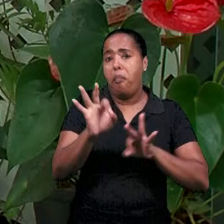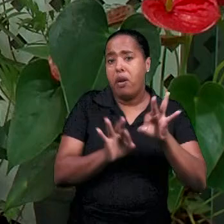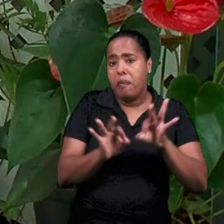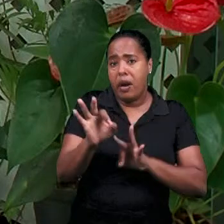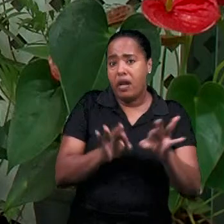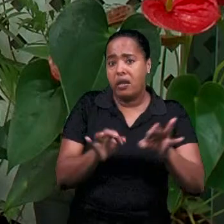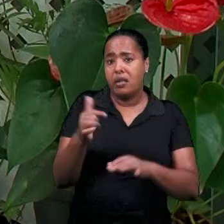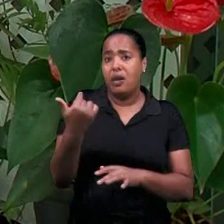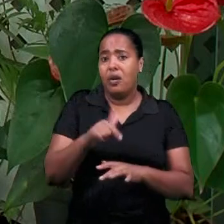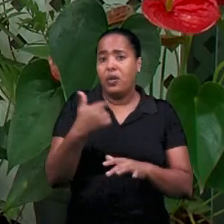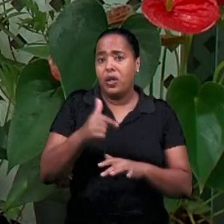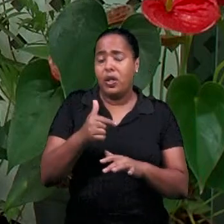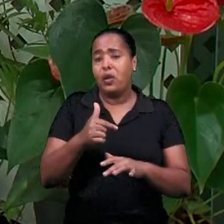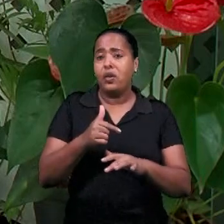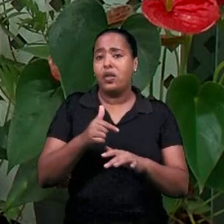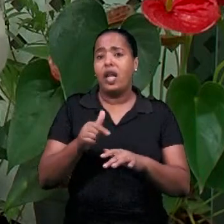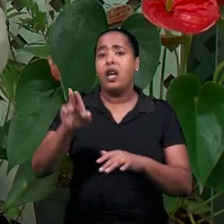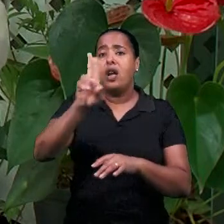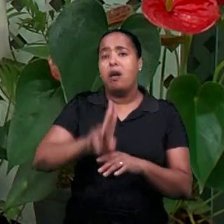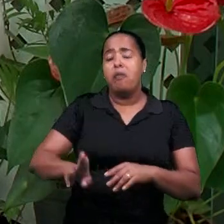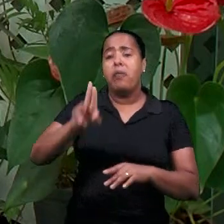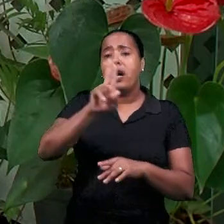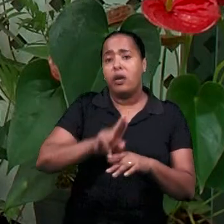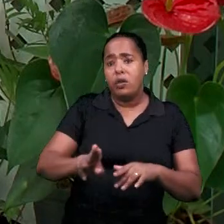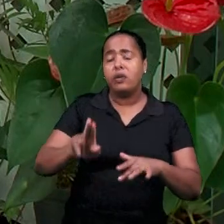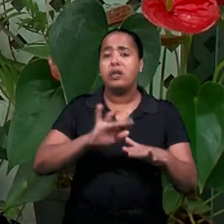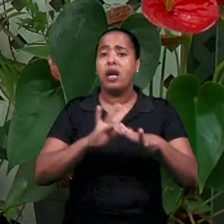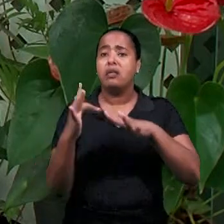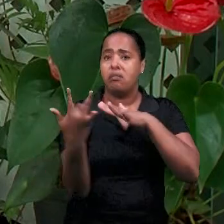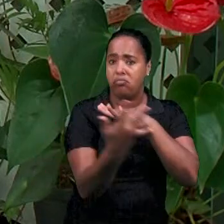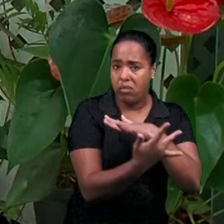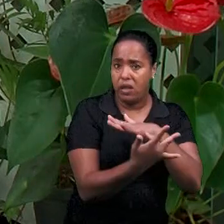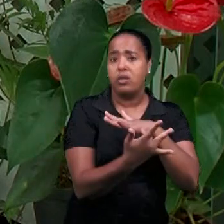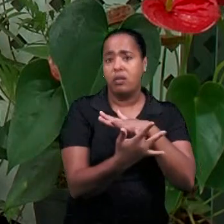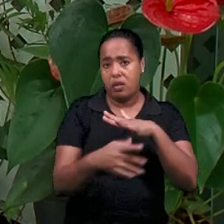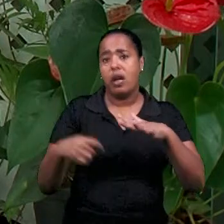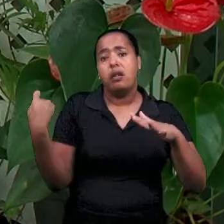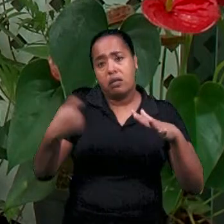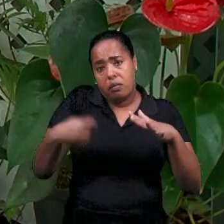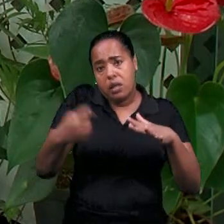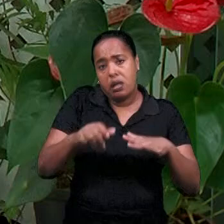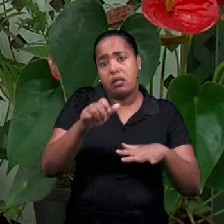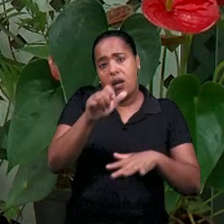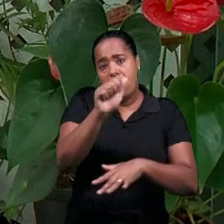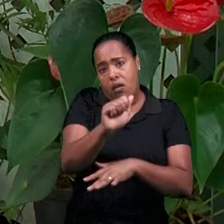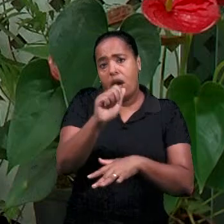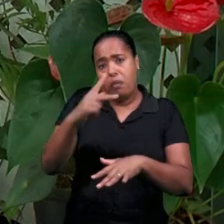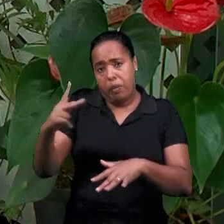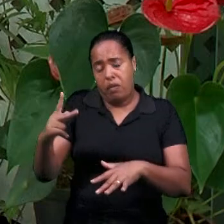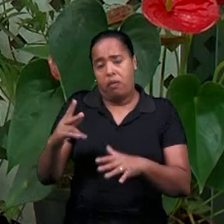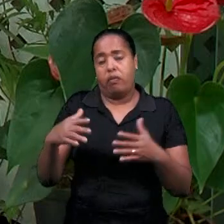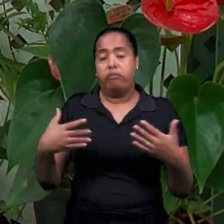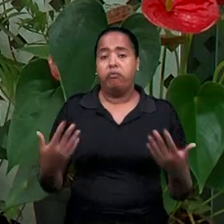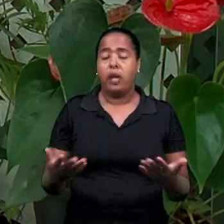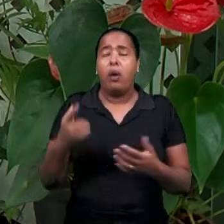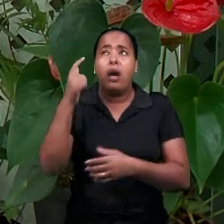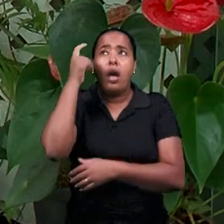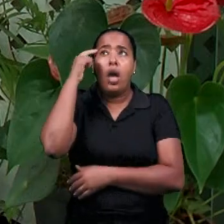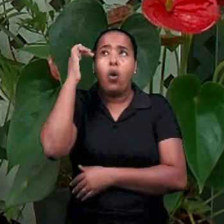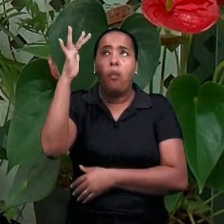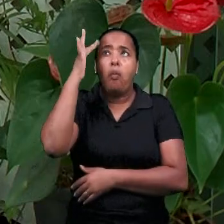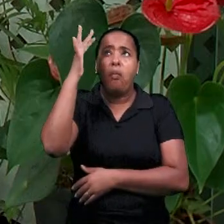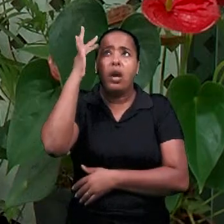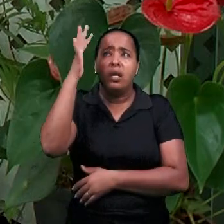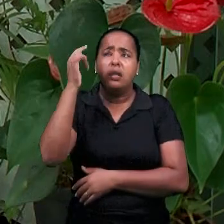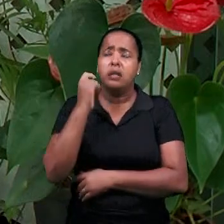condition, au moins pas préparés pour utiliser les moyens de communication plus actuels. Mais je pense